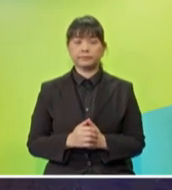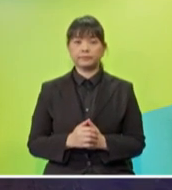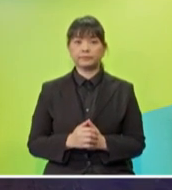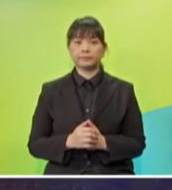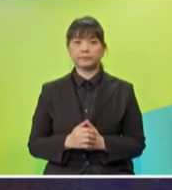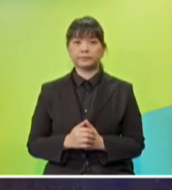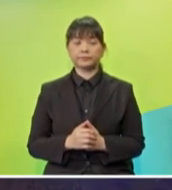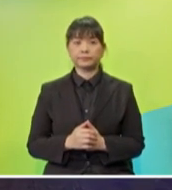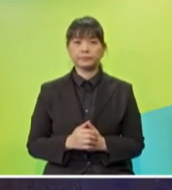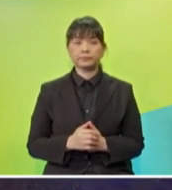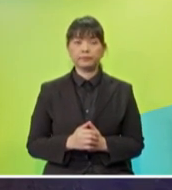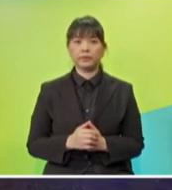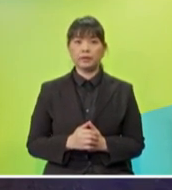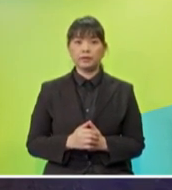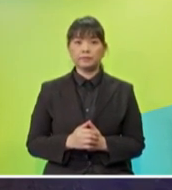hidup